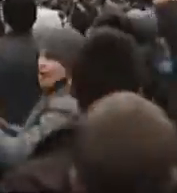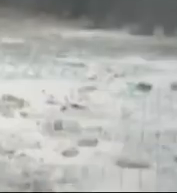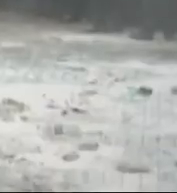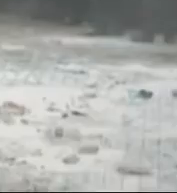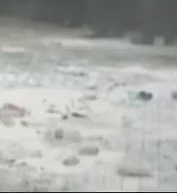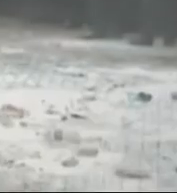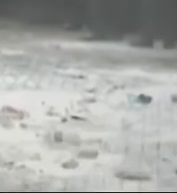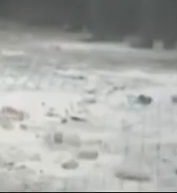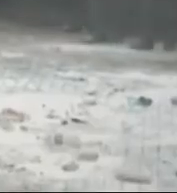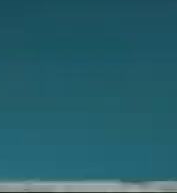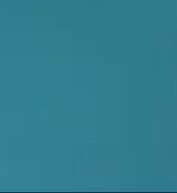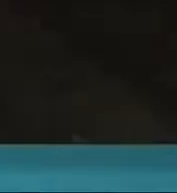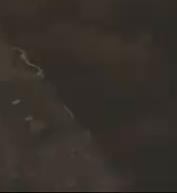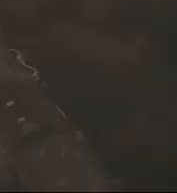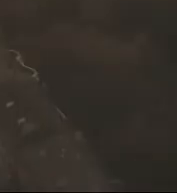Музика